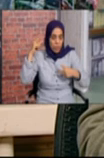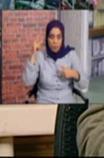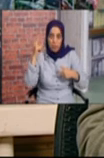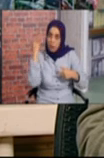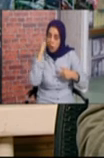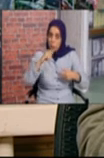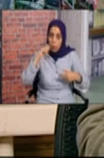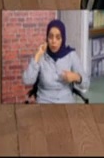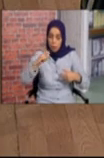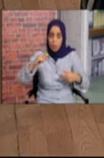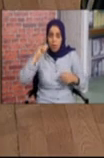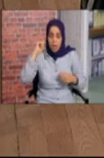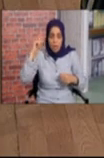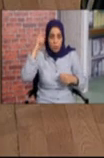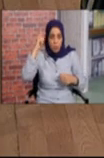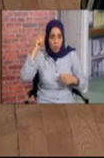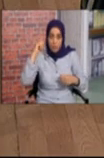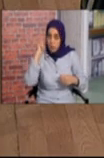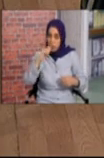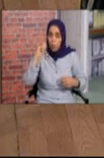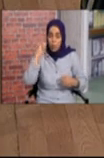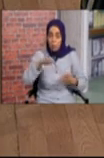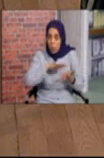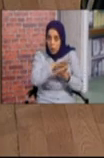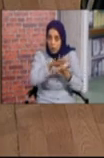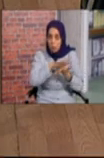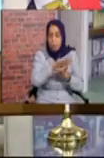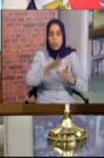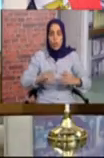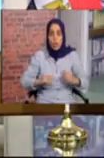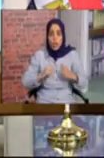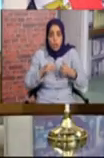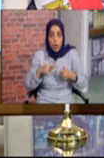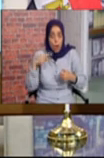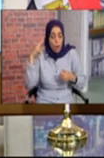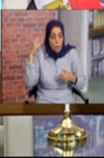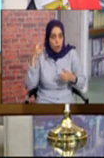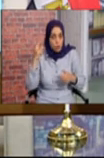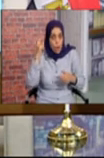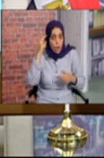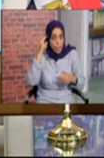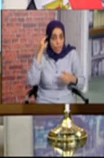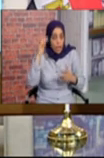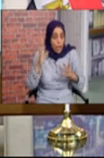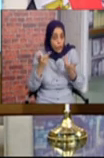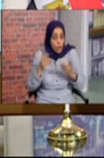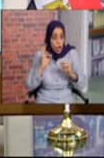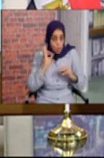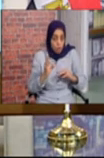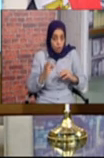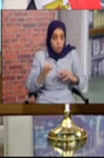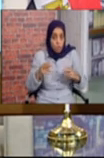هيقول المتطرف، لا، الفكر المتشتت، لأن هو مش عارف فين يقدر